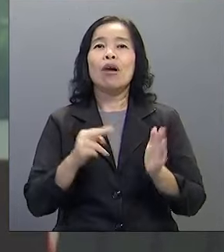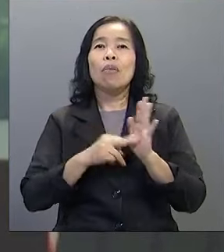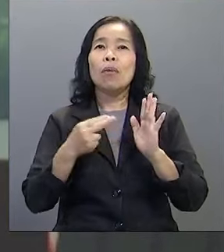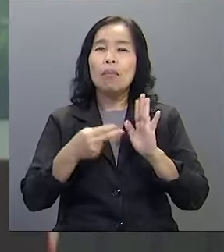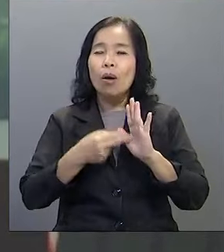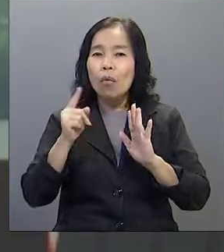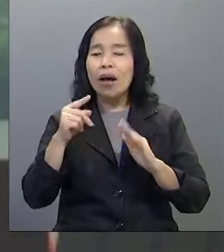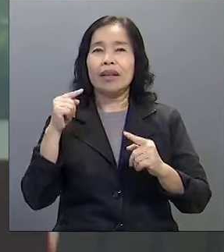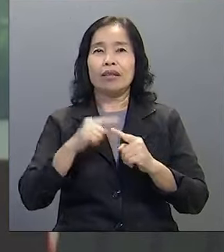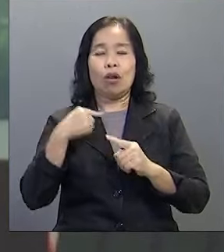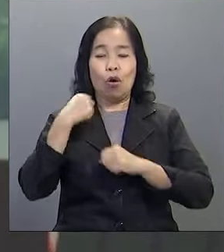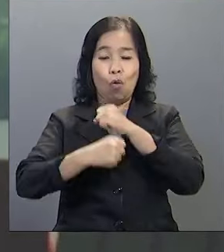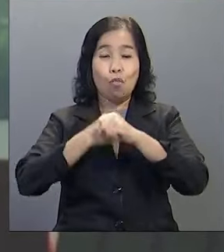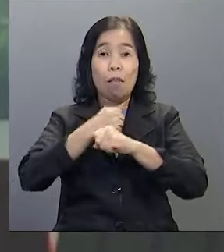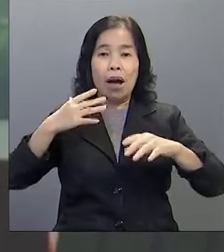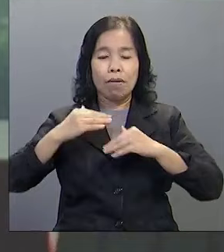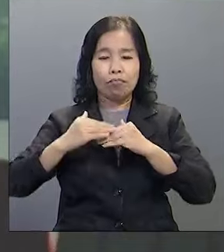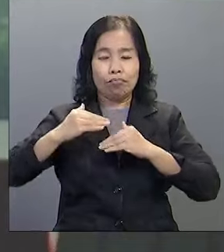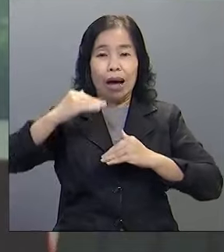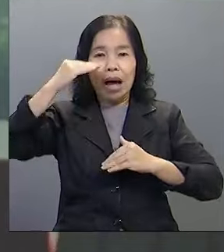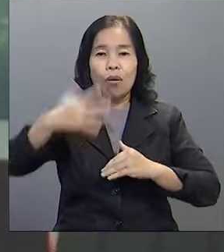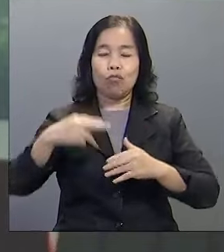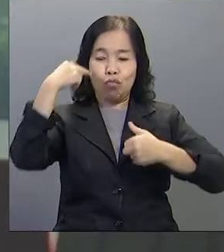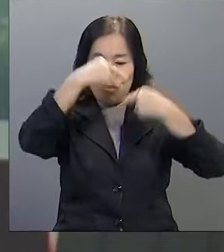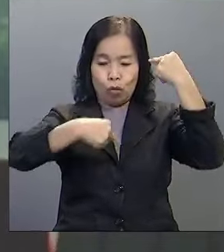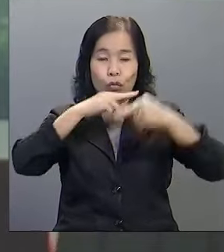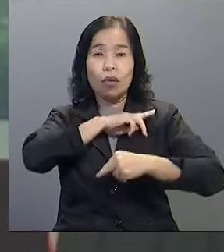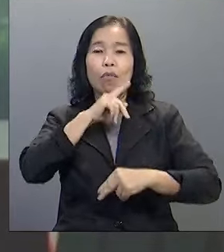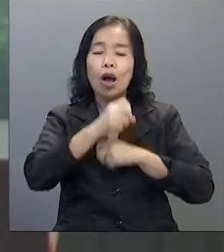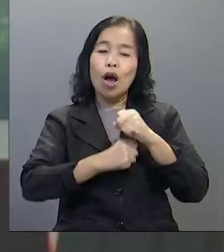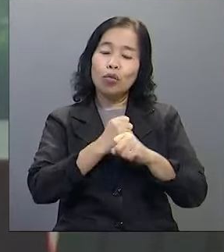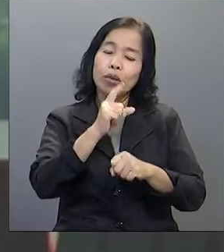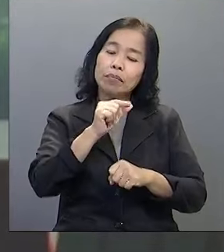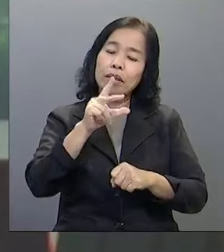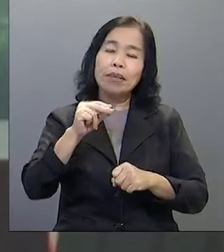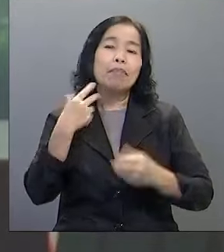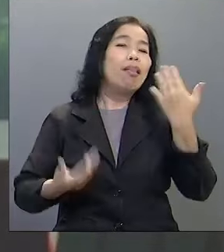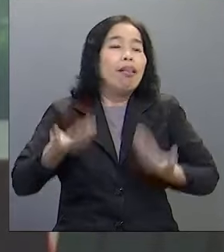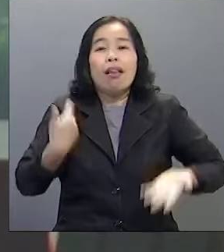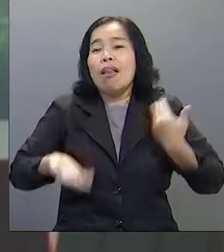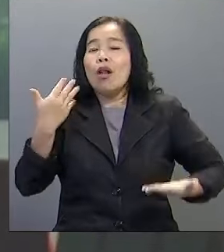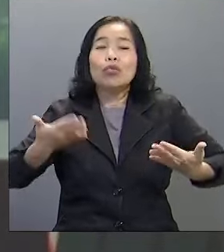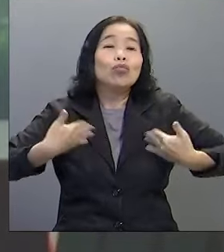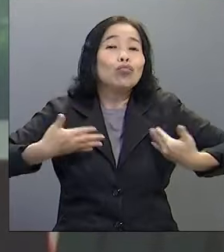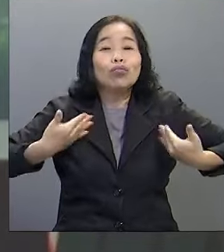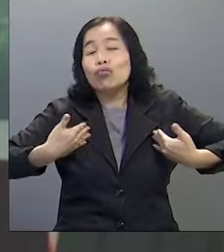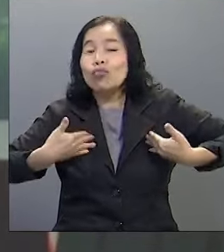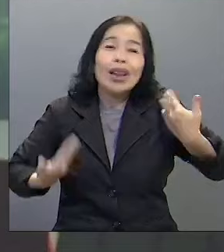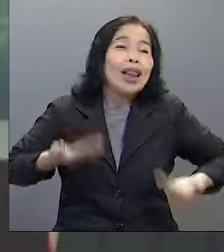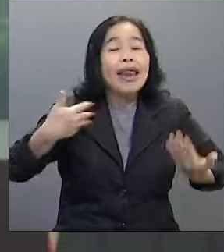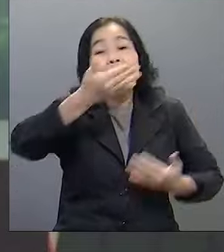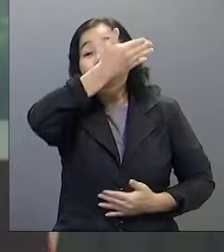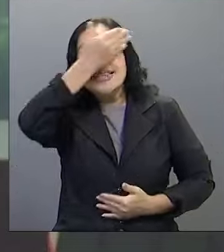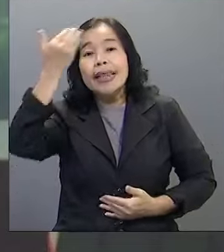ก่อนที่เราจะอายุมากขึ้นแล้วเราดูแลตัวเองยังไงคือช่วง20 30มันเป็นช่วงใช้ชีวิตด้วยความสนุกสนานเนา ะ บางทีก็อย่าลืมที่จะ